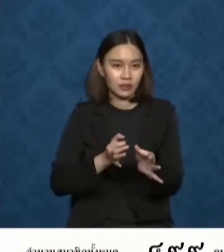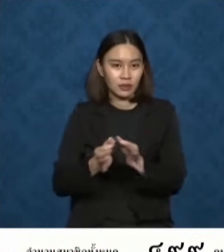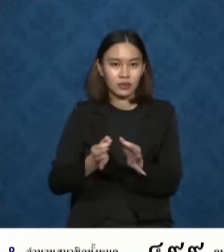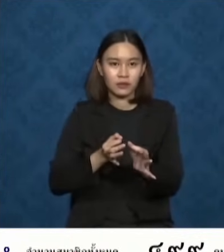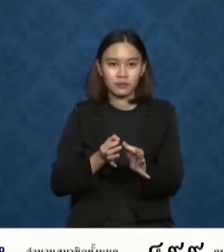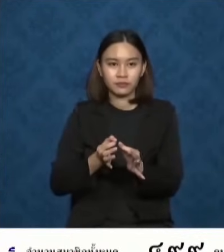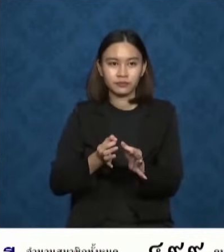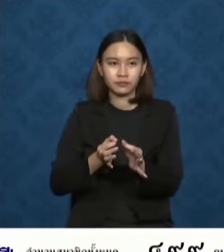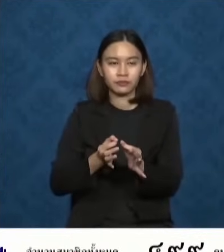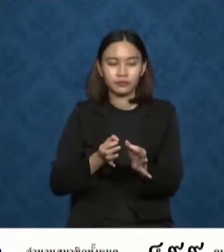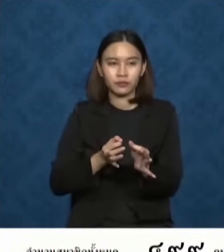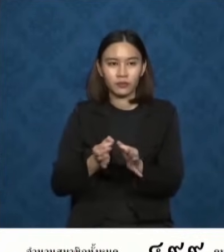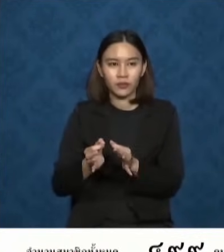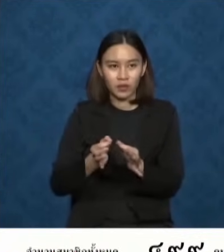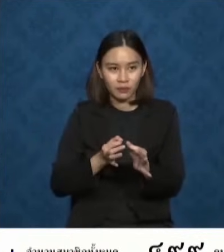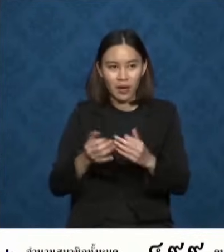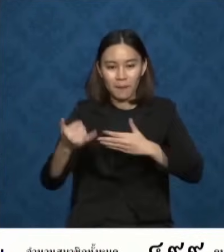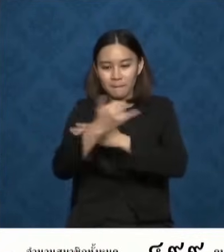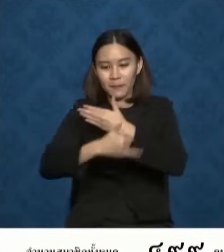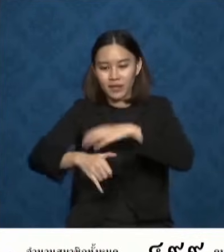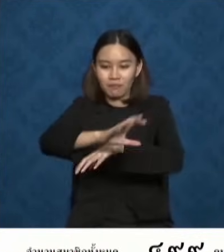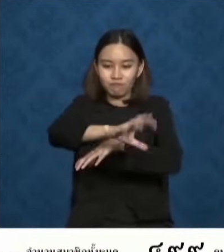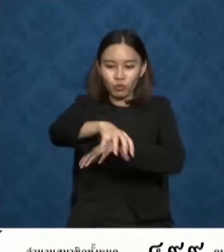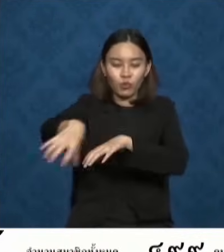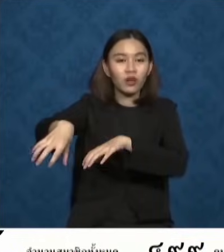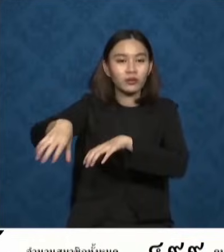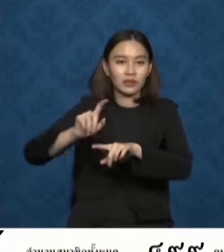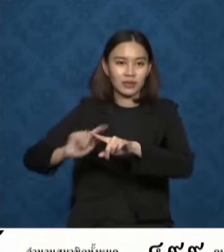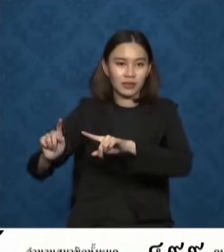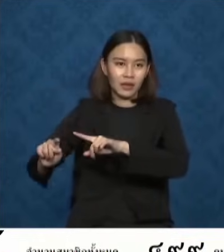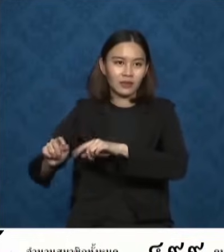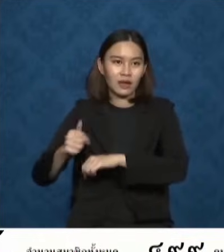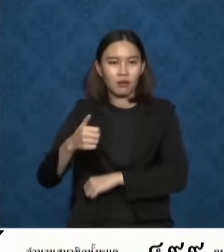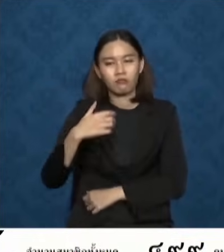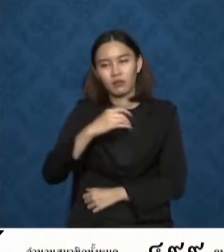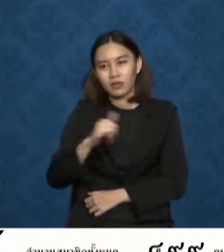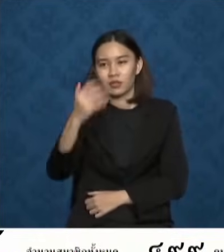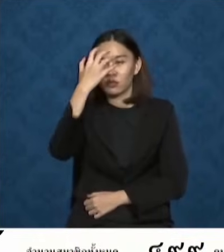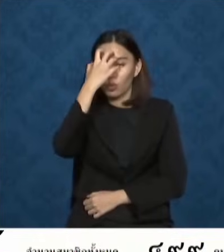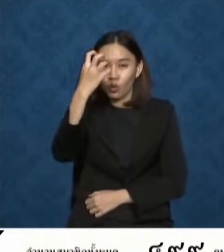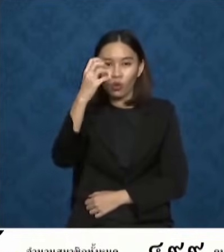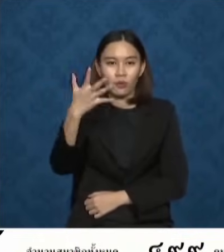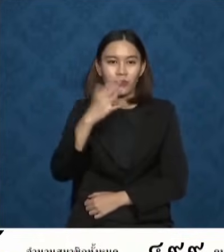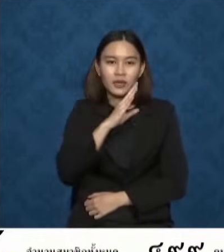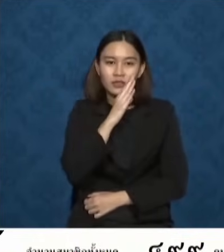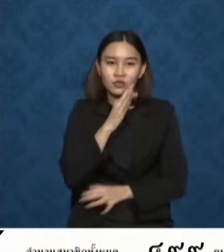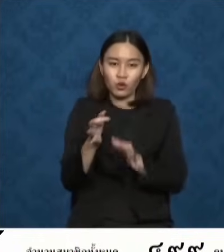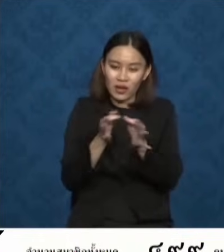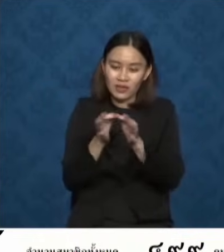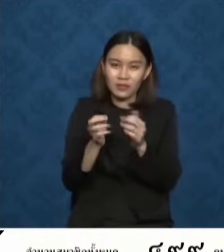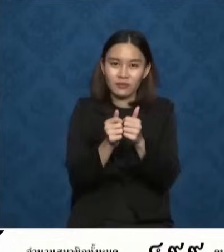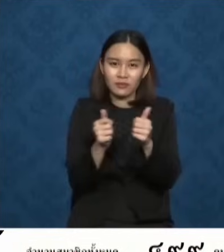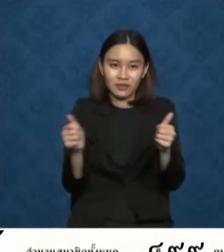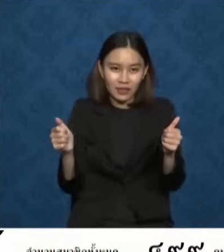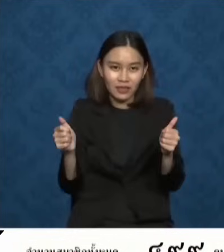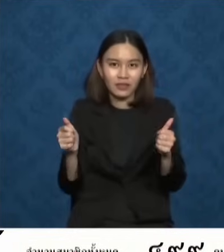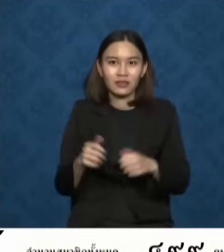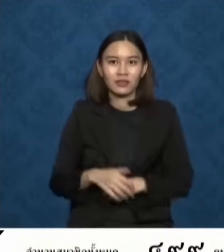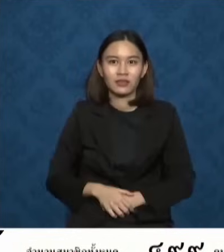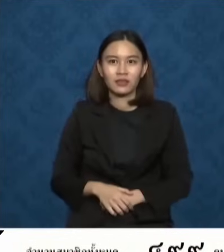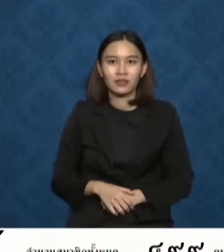พื่อนบ้านหรือมหามิตรมิตรประเทศอาจจะไม่โกรธเราถ้าเรามีคำอธิบายที่ดีไอ้